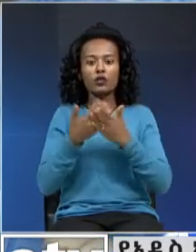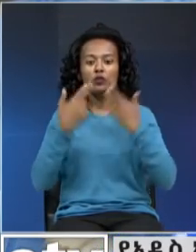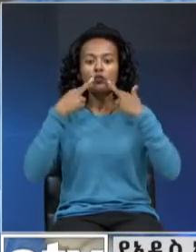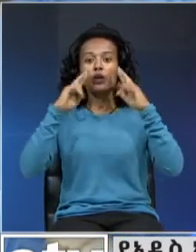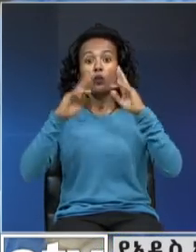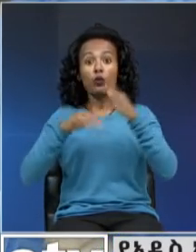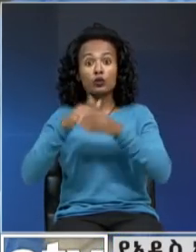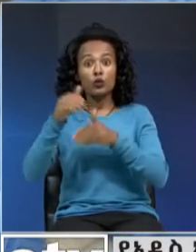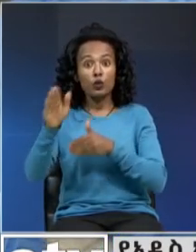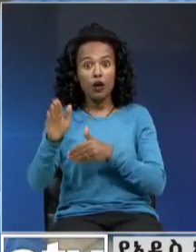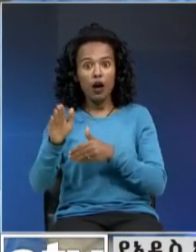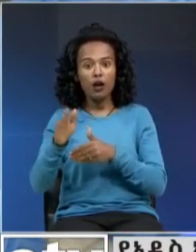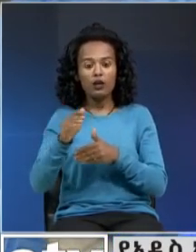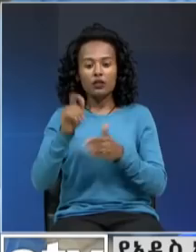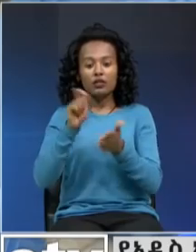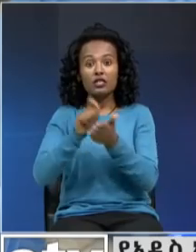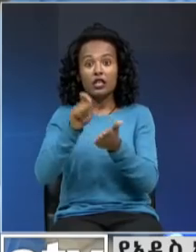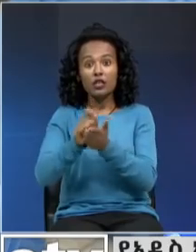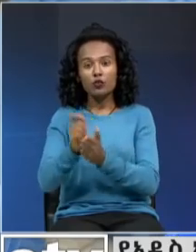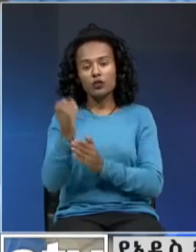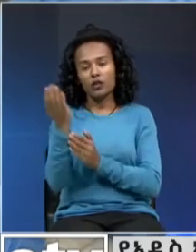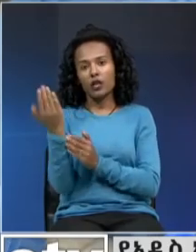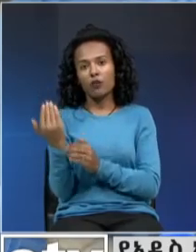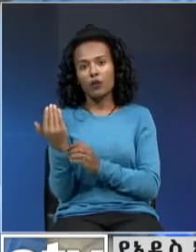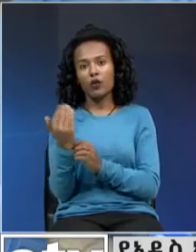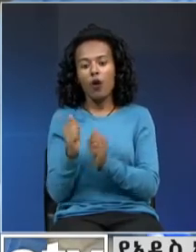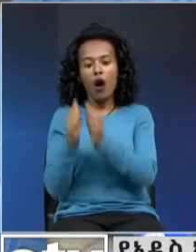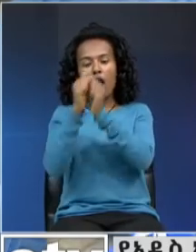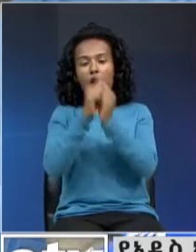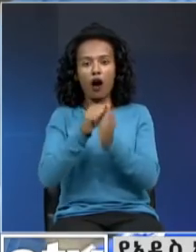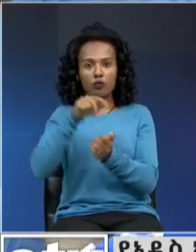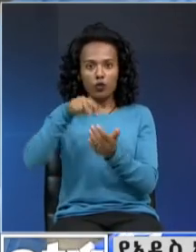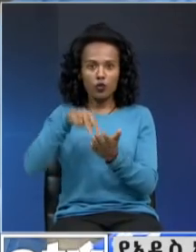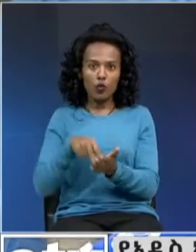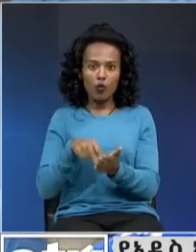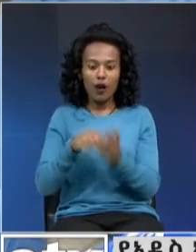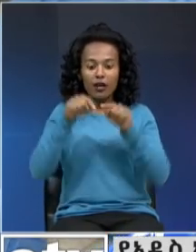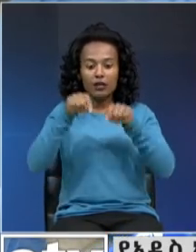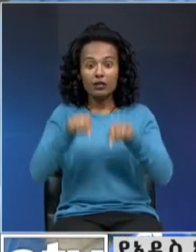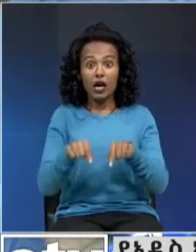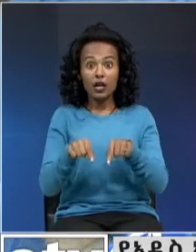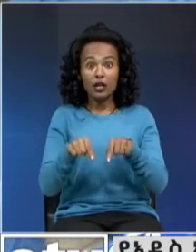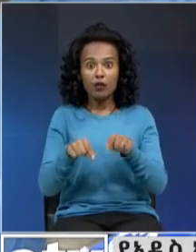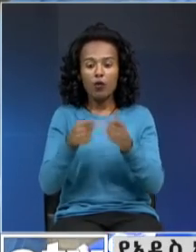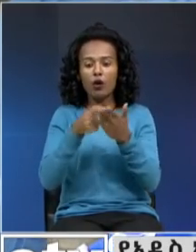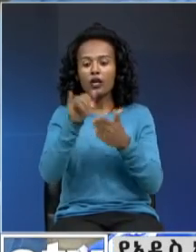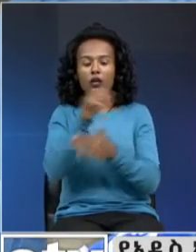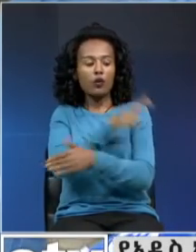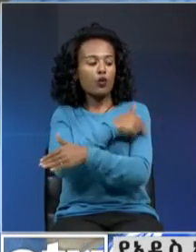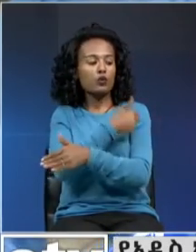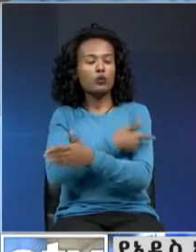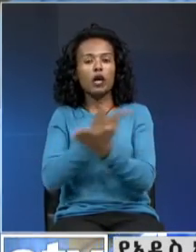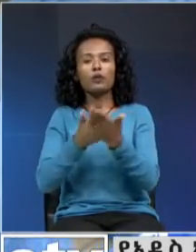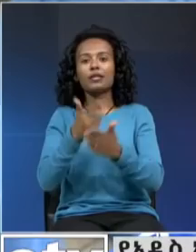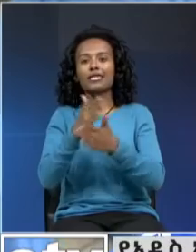ሲወጣ ስዘግቡት እንደነበረ አብሮን ቆመዋል። ዛሬም ደግሞ ይህንን ሆስፒታል በዚህ